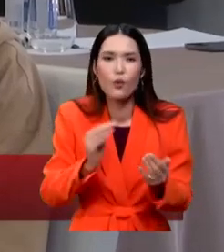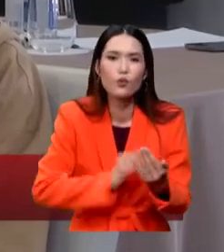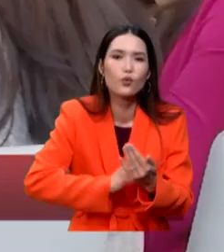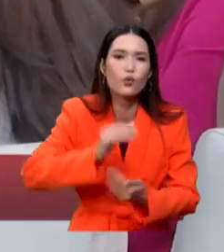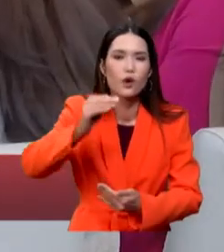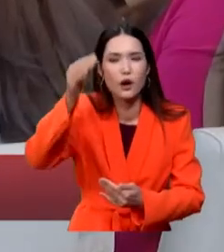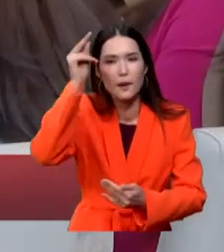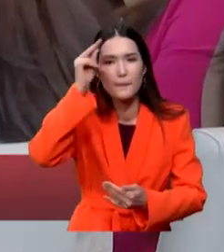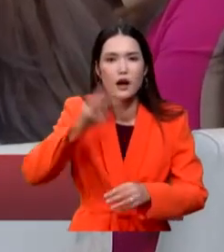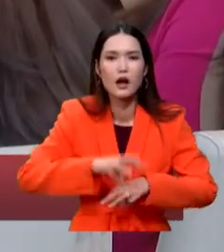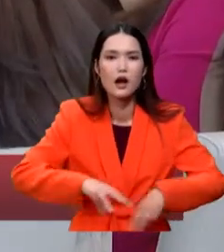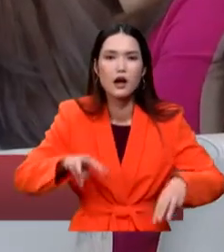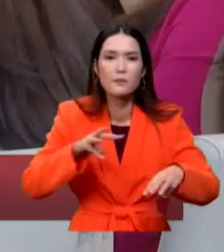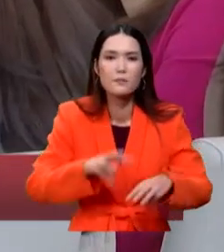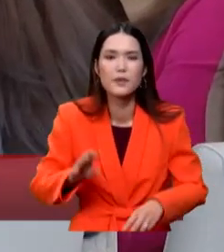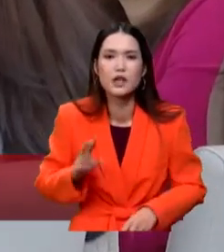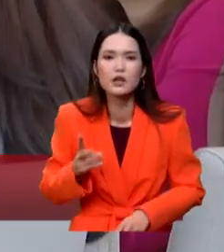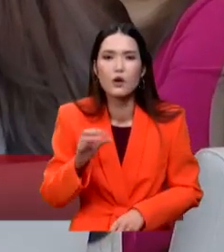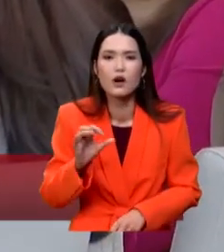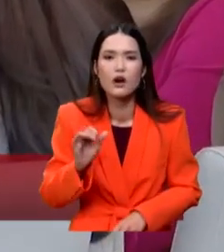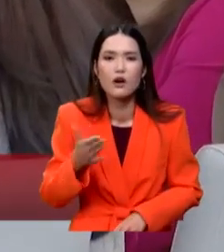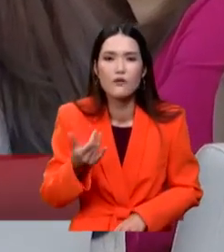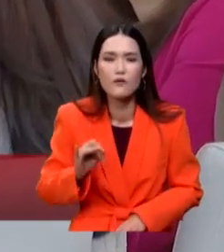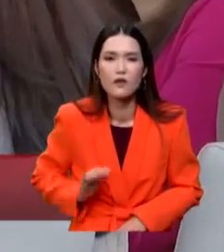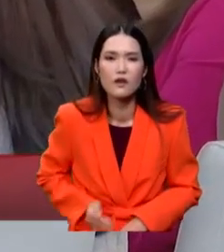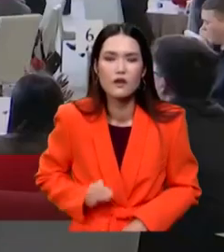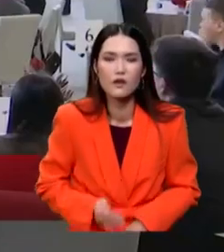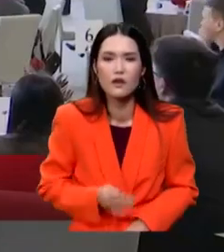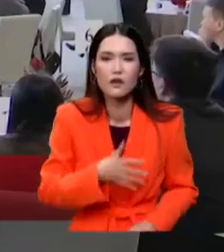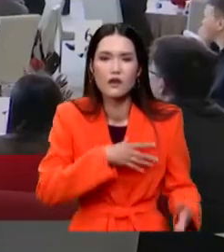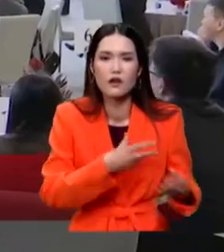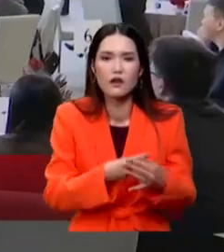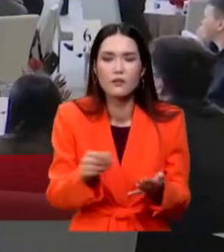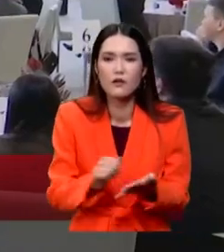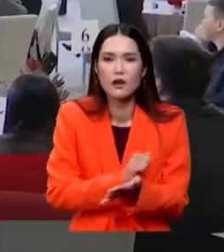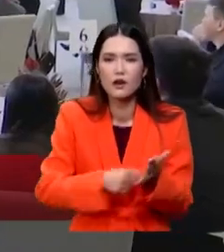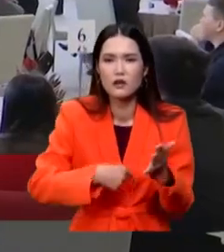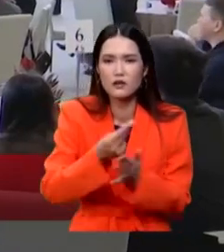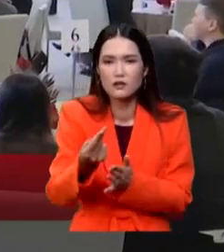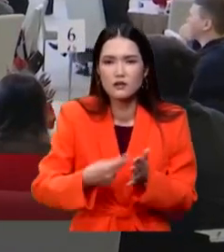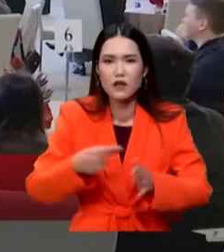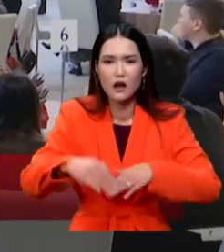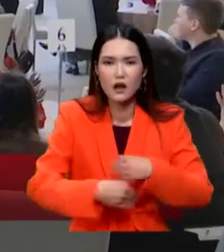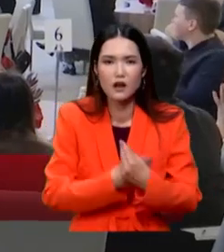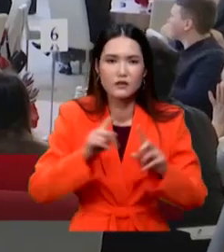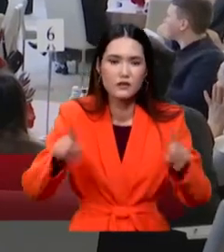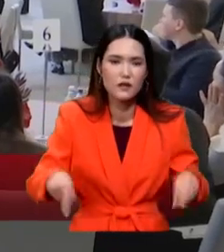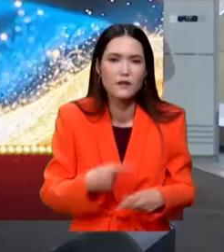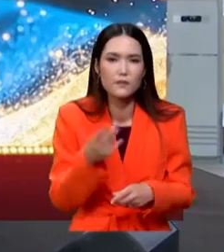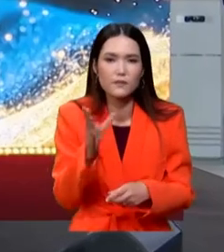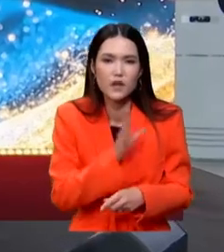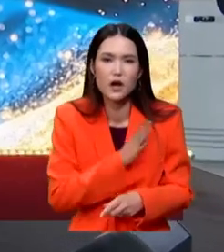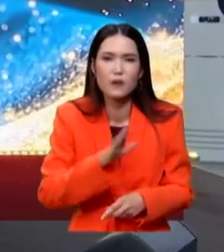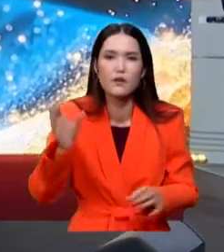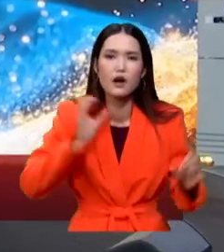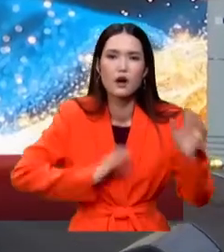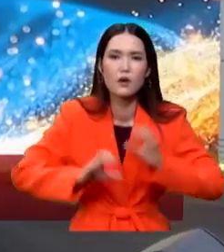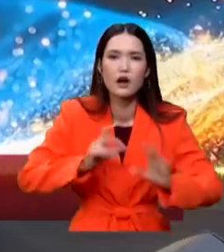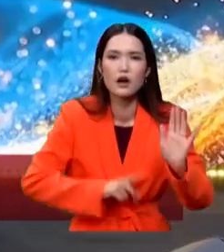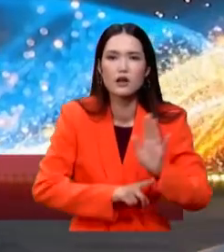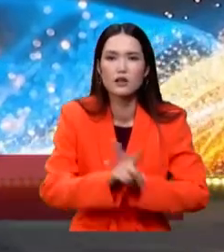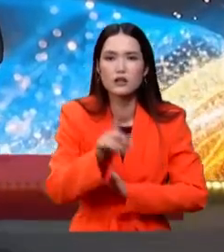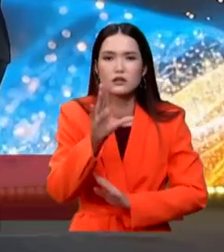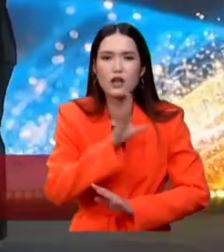білім министрлігі Huawei компаниясымен өзара меморандумға қол қойды. Ал биыл ол қайта жаңартылды. Содан бері университет базасында